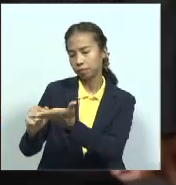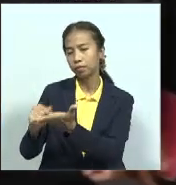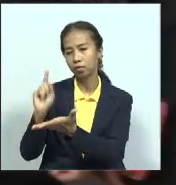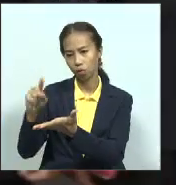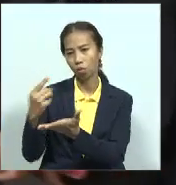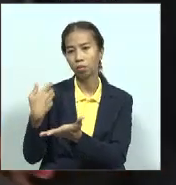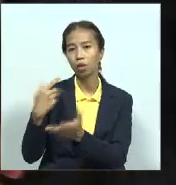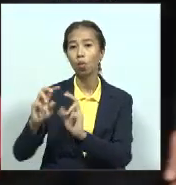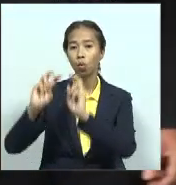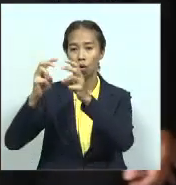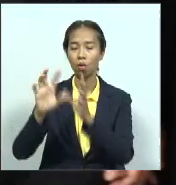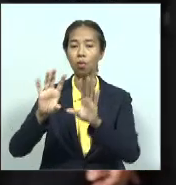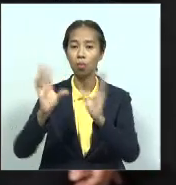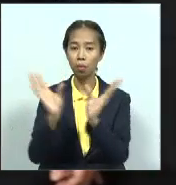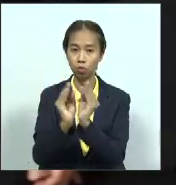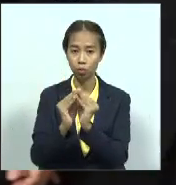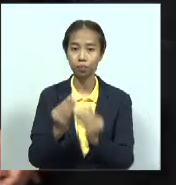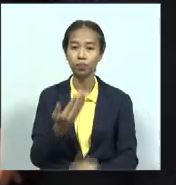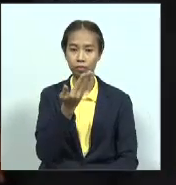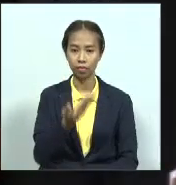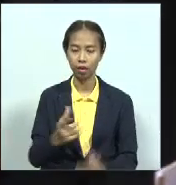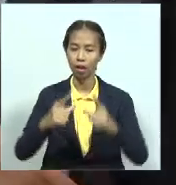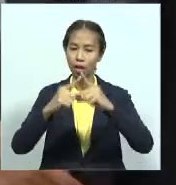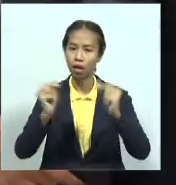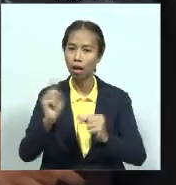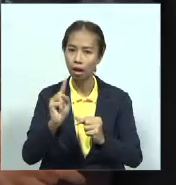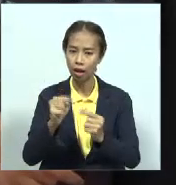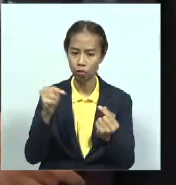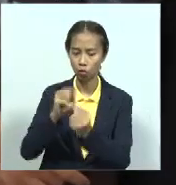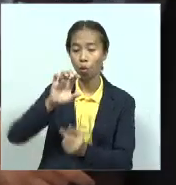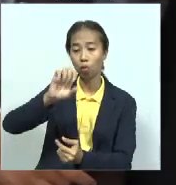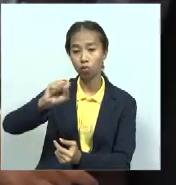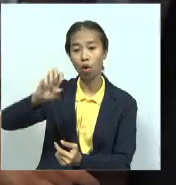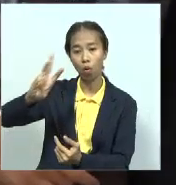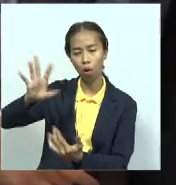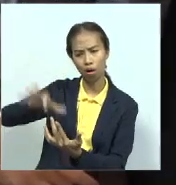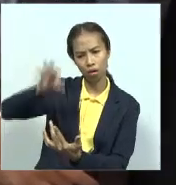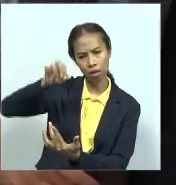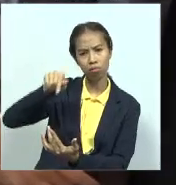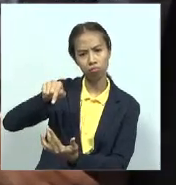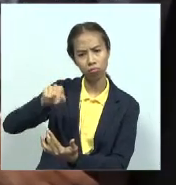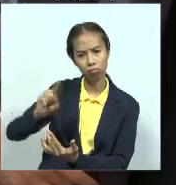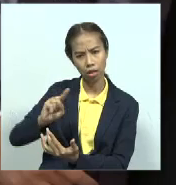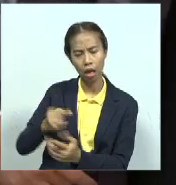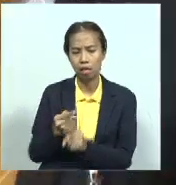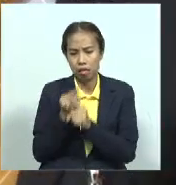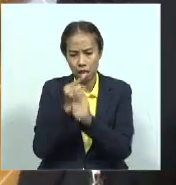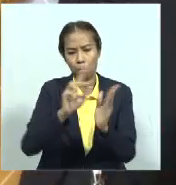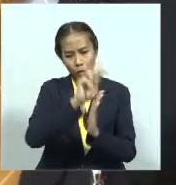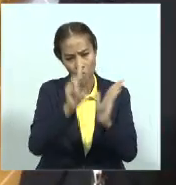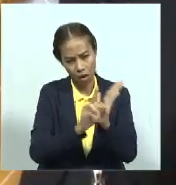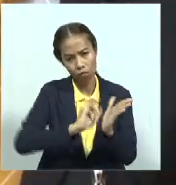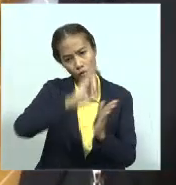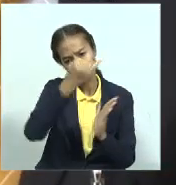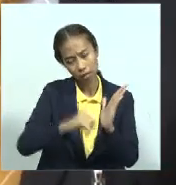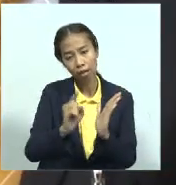ณาในที่ประชุมส.ส.ประกอบด้วยญัตติการได้มาซึ่งส.ว.ชอบด้วยรัฐธรรมนูญหรือไม่